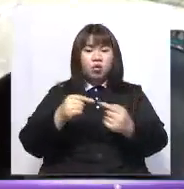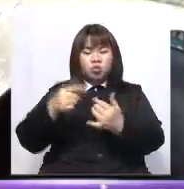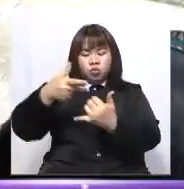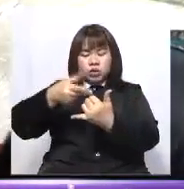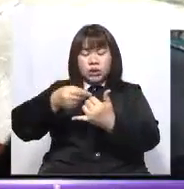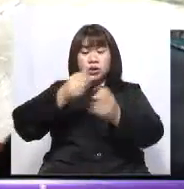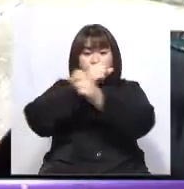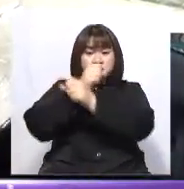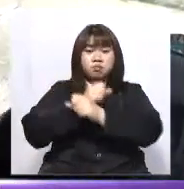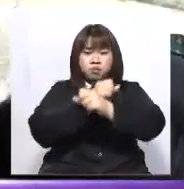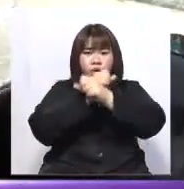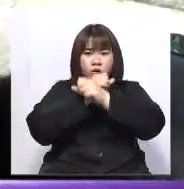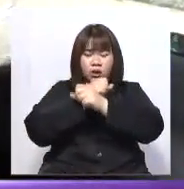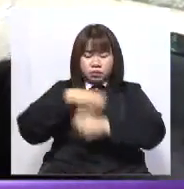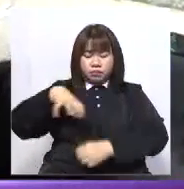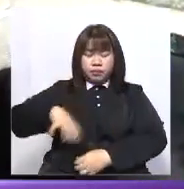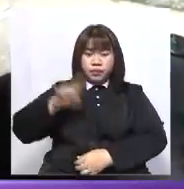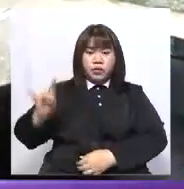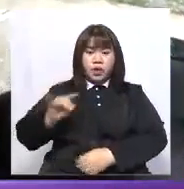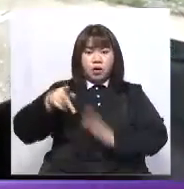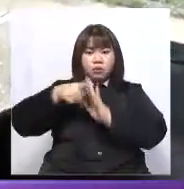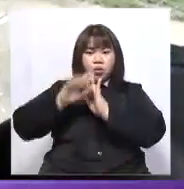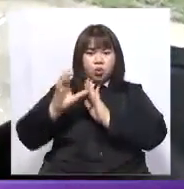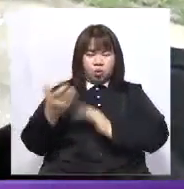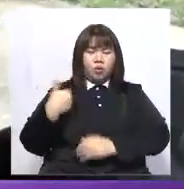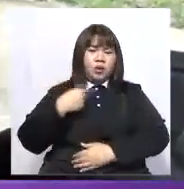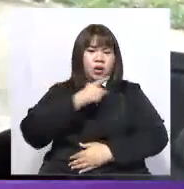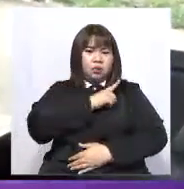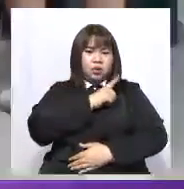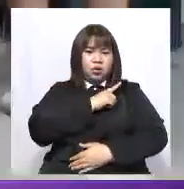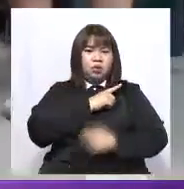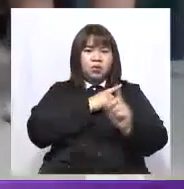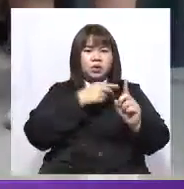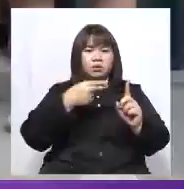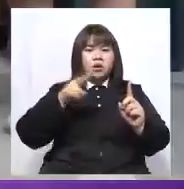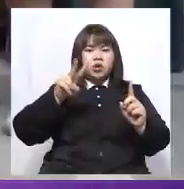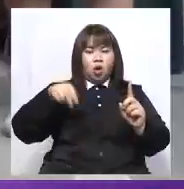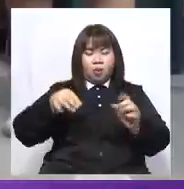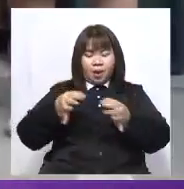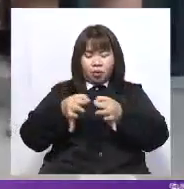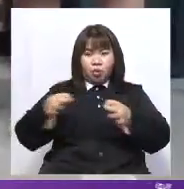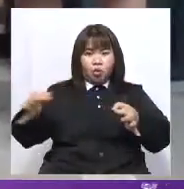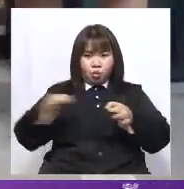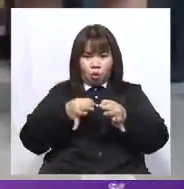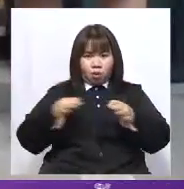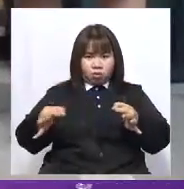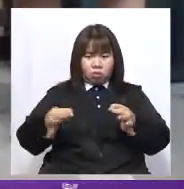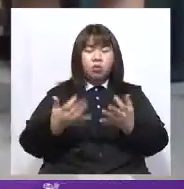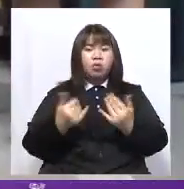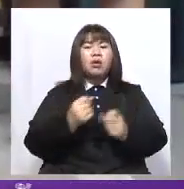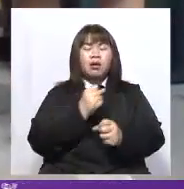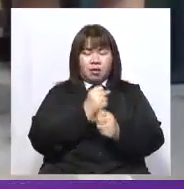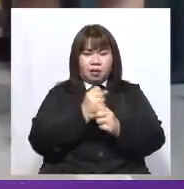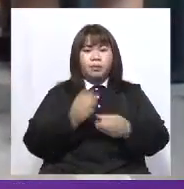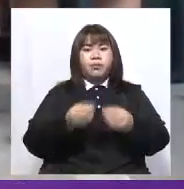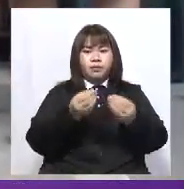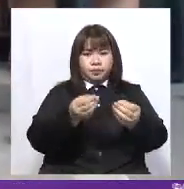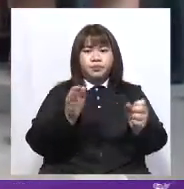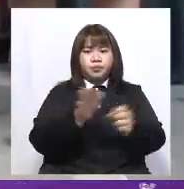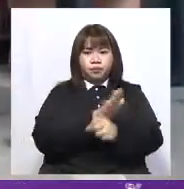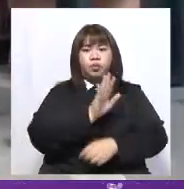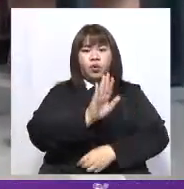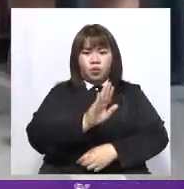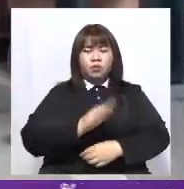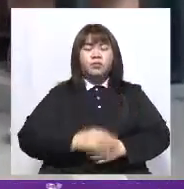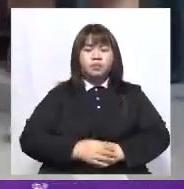นั้นนะครับสำนักงานปศุสัตว์จังหวัดพิษณุโลกรับผิดชอบจำนวน 12,000 โดสซึ่งตอนนี้ก็ดำเนินการฉีดให้กับสัตว์ในทุกพื้นที่